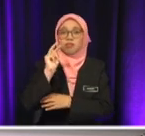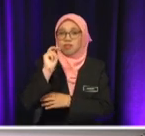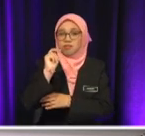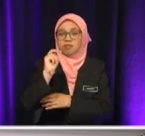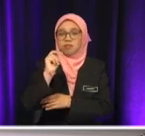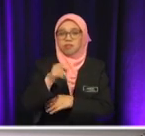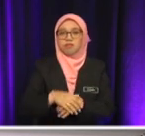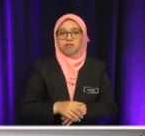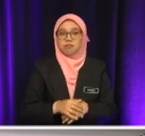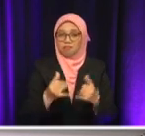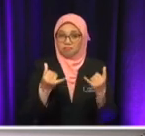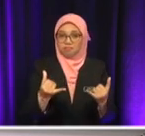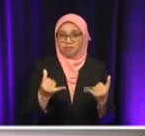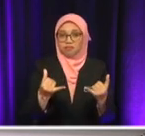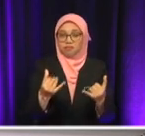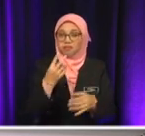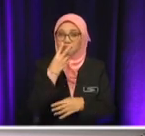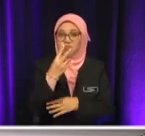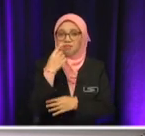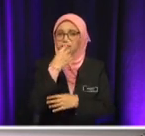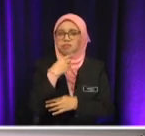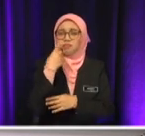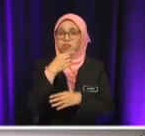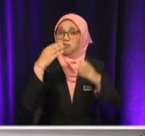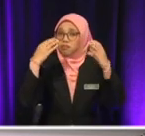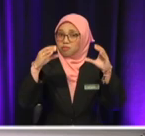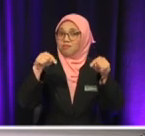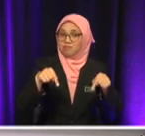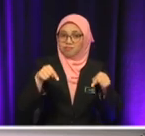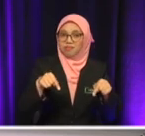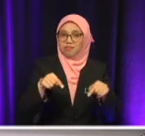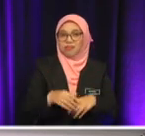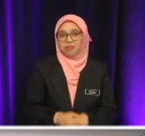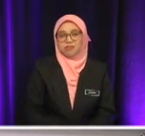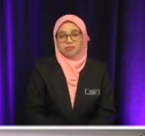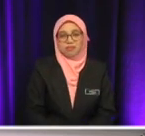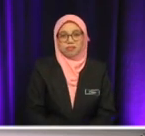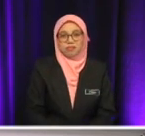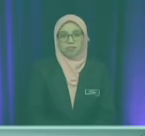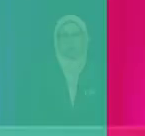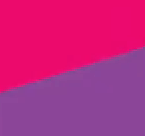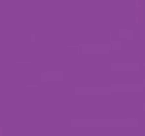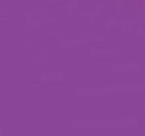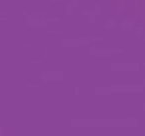Jadi tanpa melengahkan masa, jom kita saksikan siapa guru kita pada hari ini.